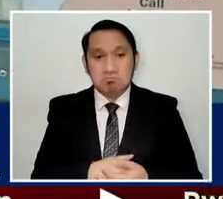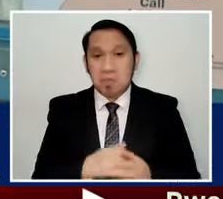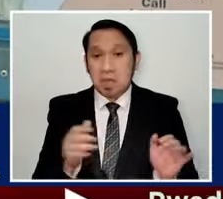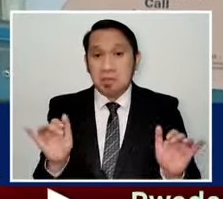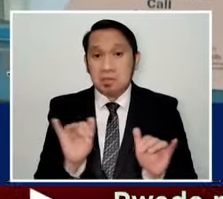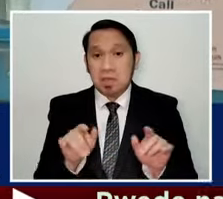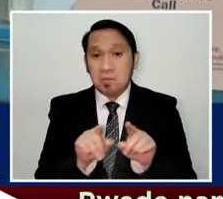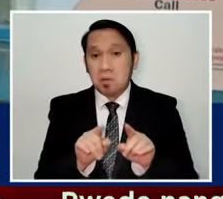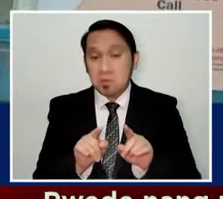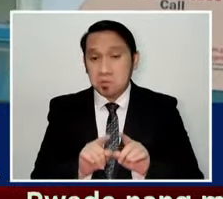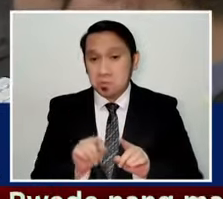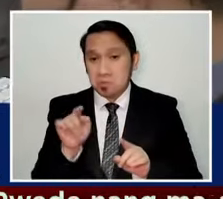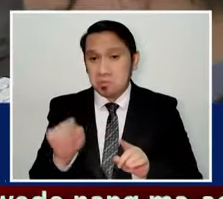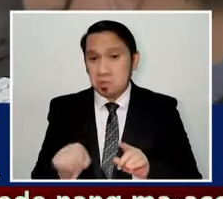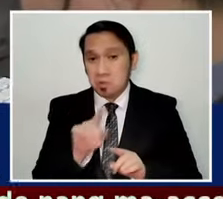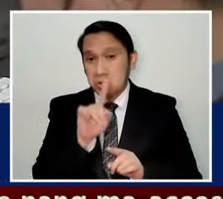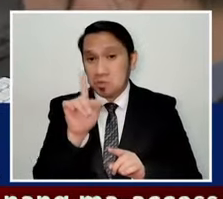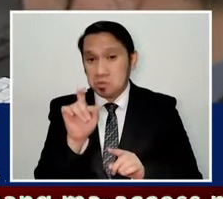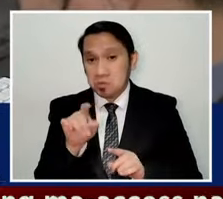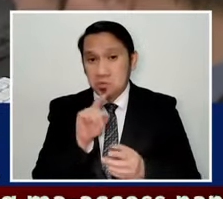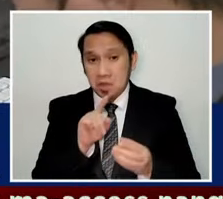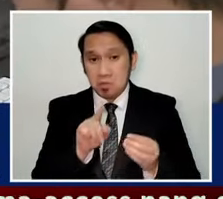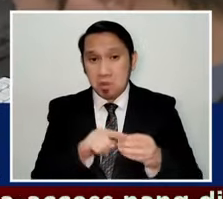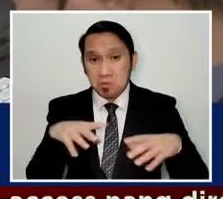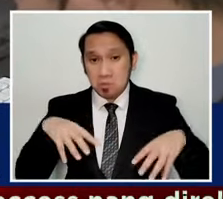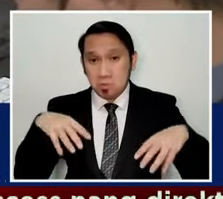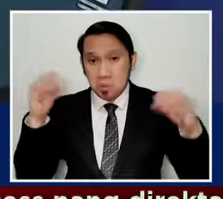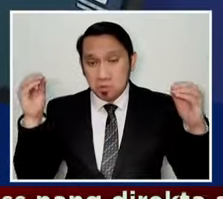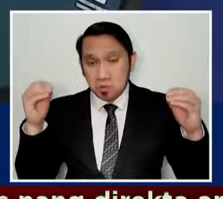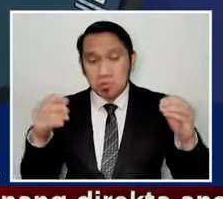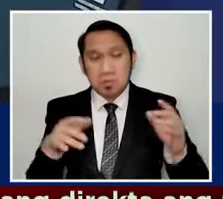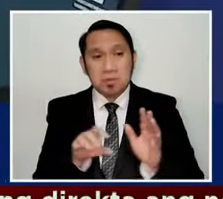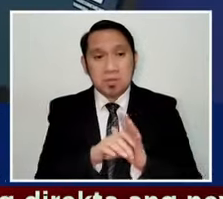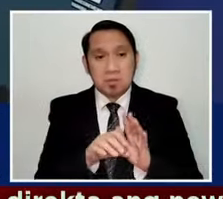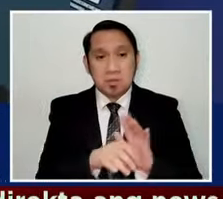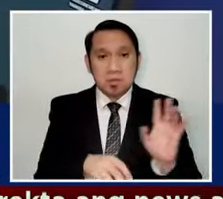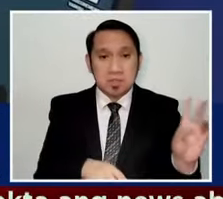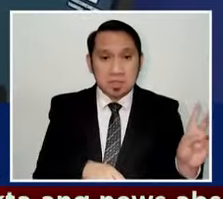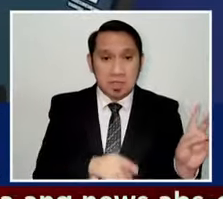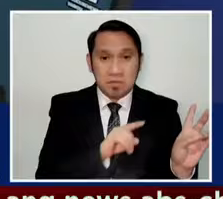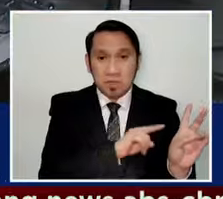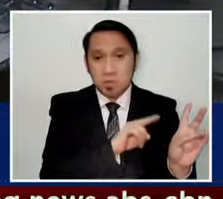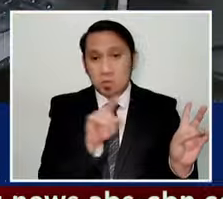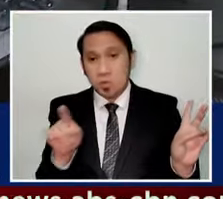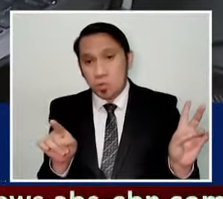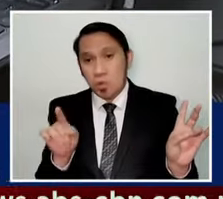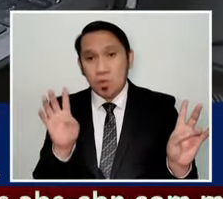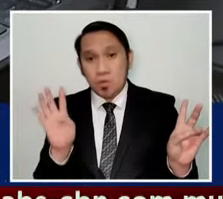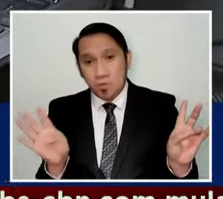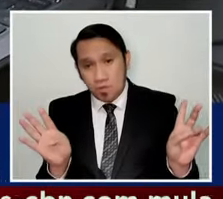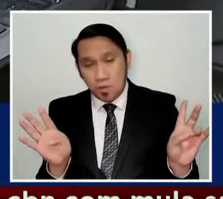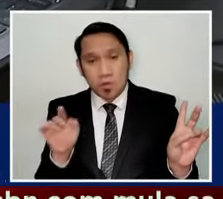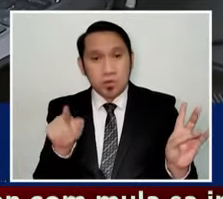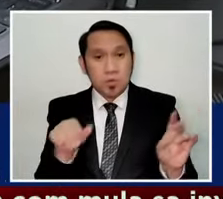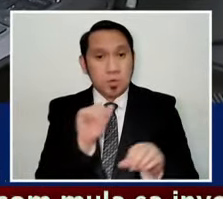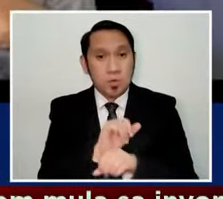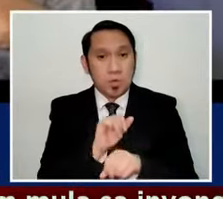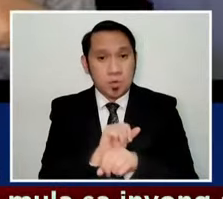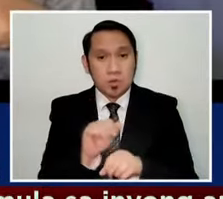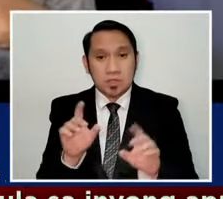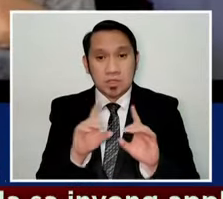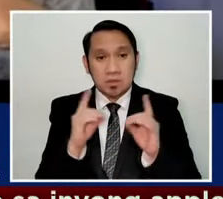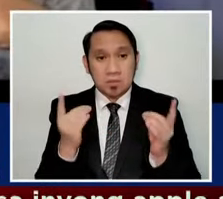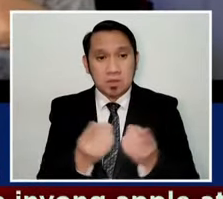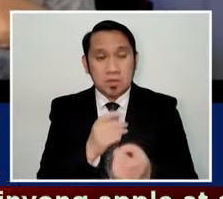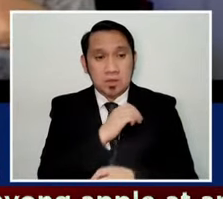sa daylight saving time kung saan 7 a.m. to 4 p.m. ang pasok sa DOE. Dapat may